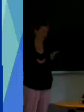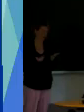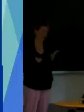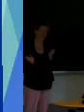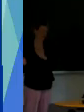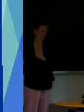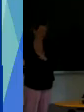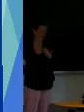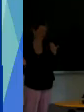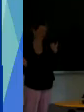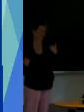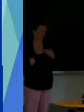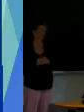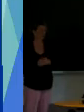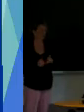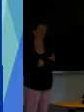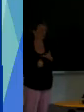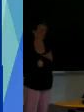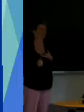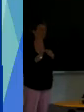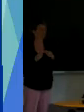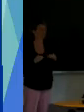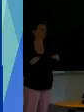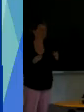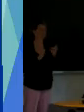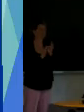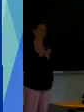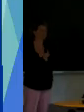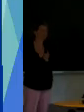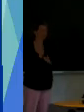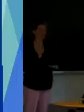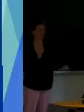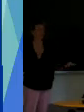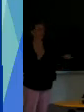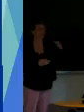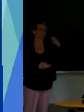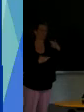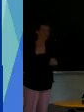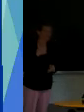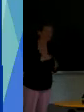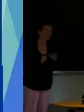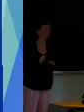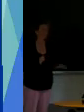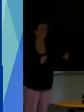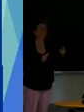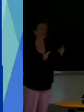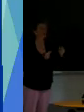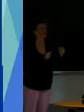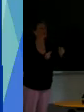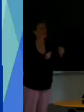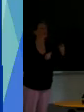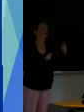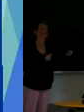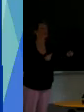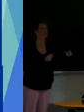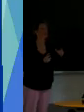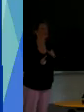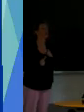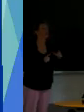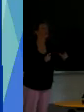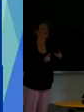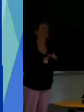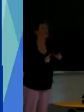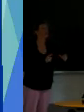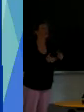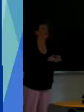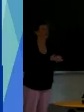sono legati a che cosa? Al contesto giuridico, al contesto economico. Perché? Perché nell'interazione con l'umano naturalmente ci